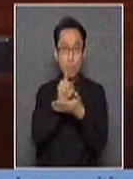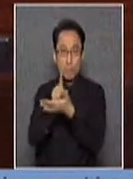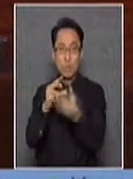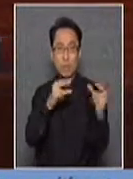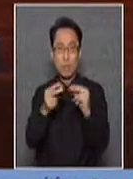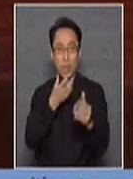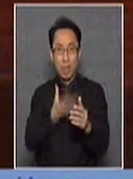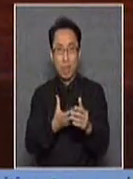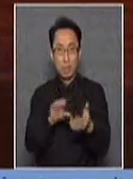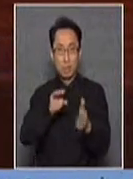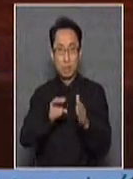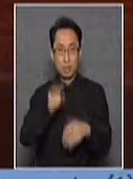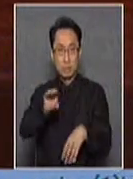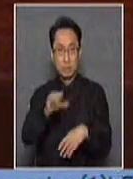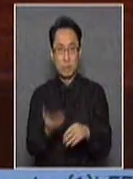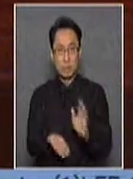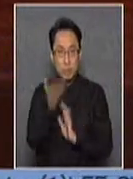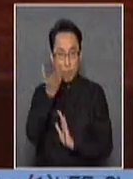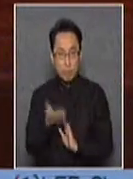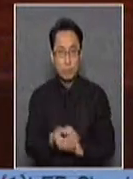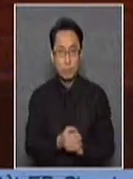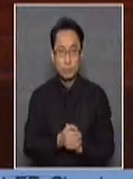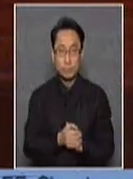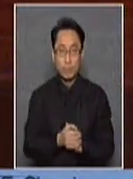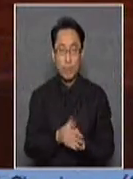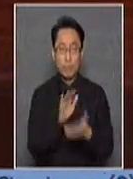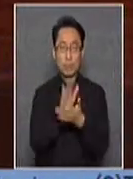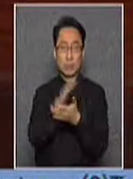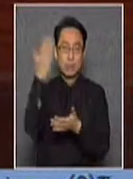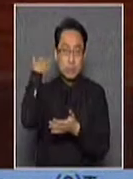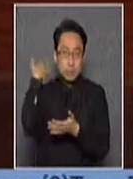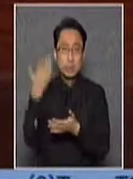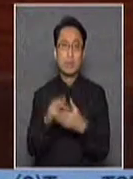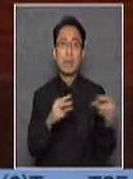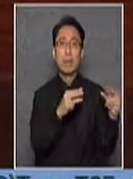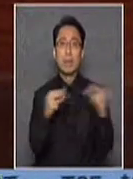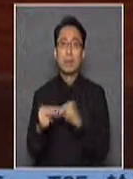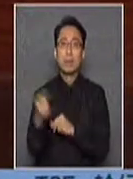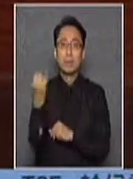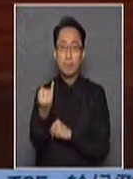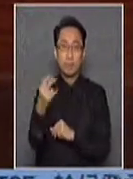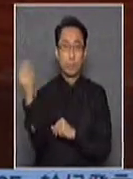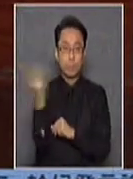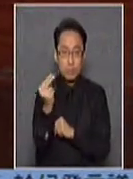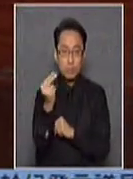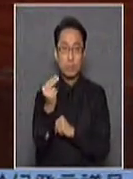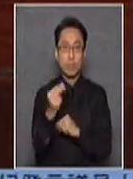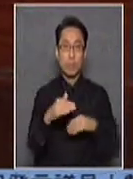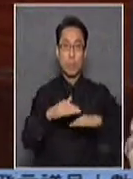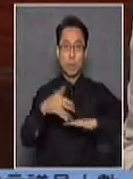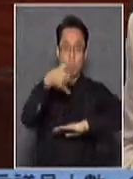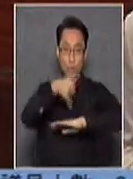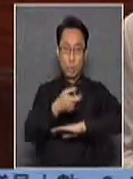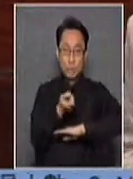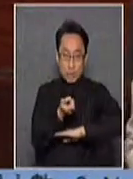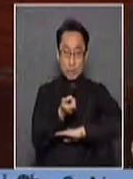咁所以，我喺多年前已經提出輕鐵有7宗罪。月台過少，車速過慢，車卡